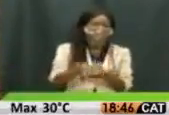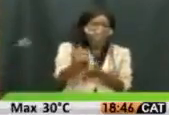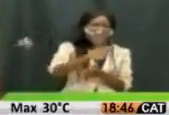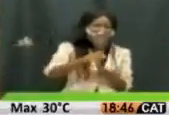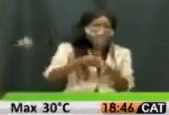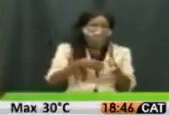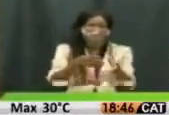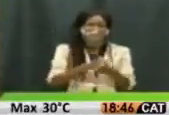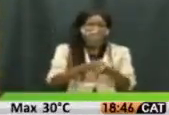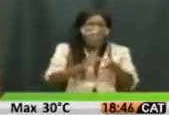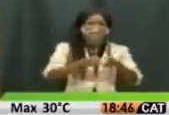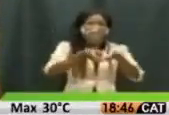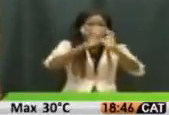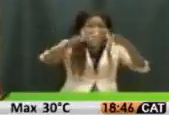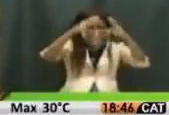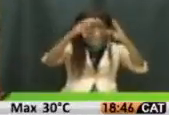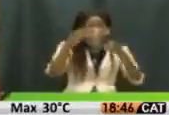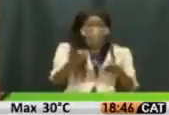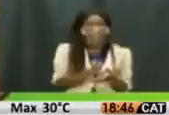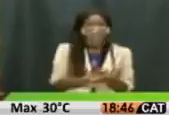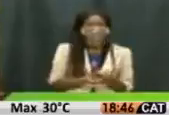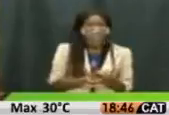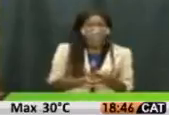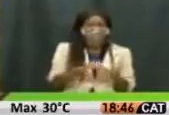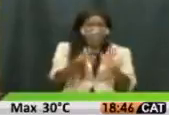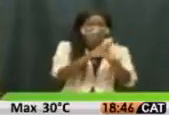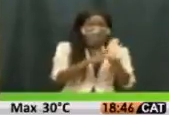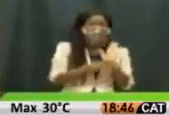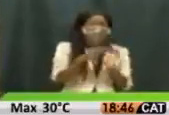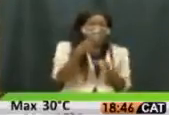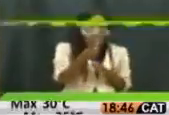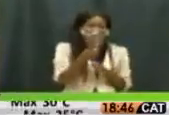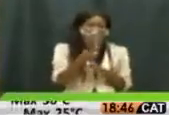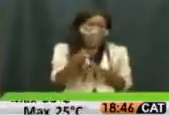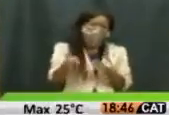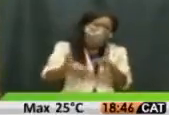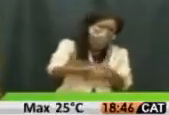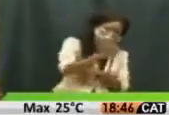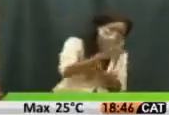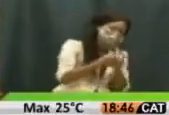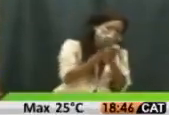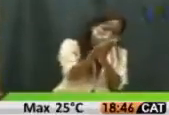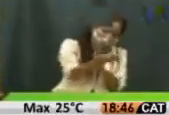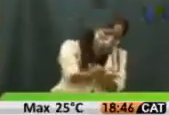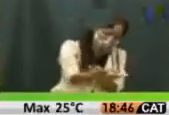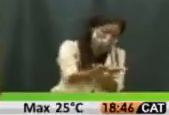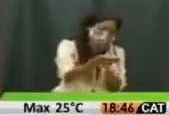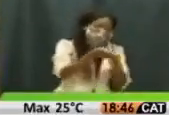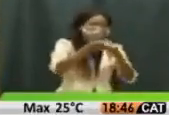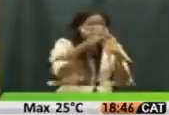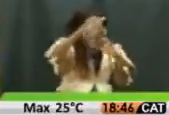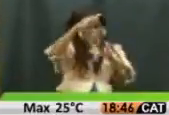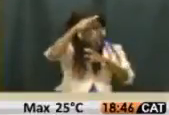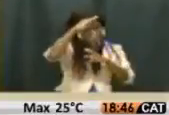omweramwa malamula kuti pa nthawi yake mpite mukagule koma mukamwere